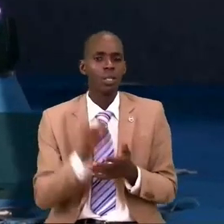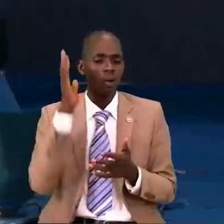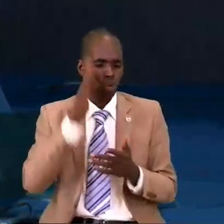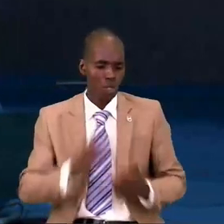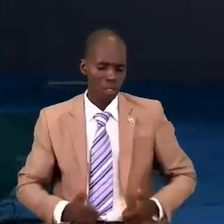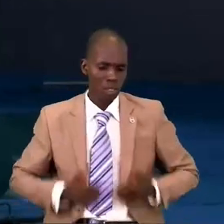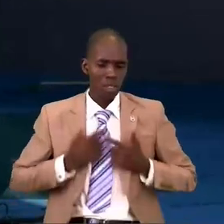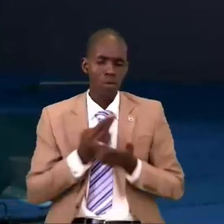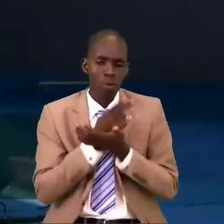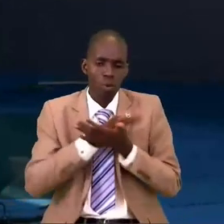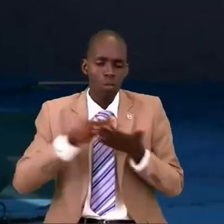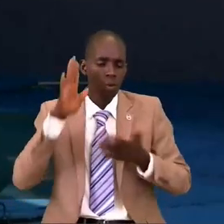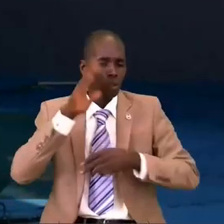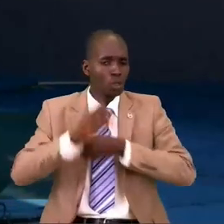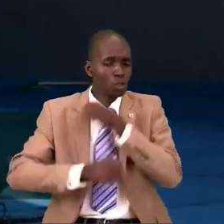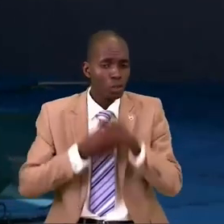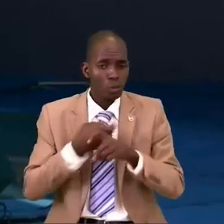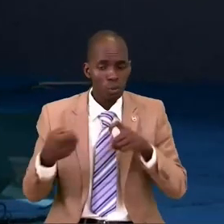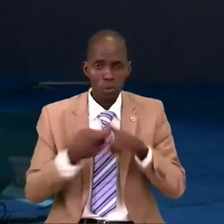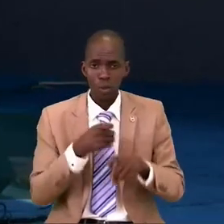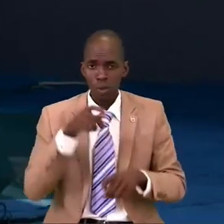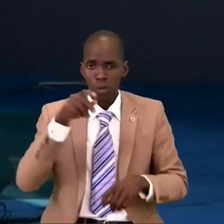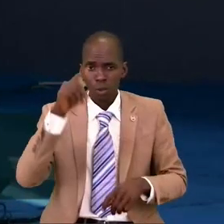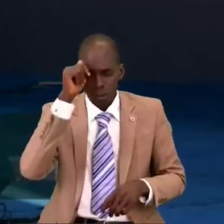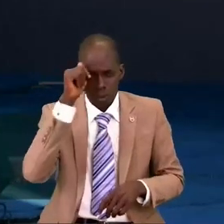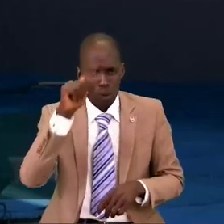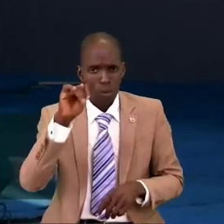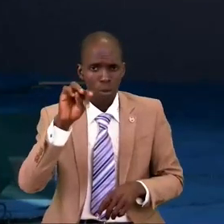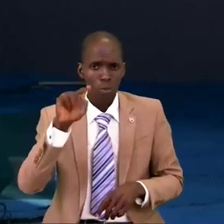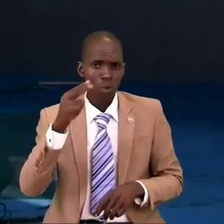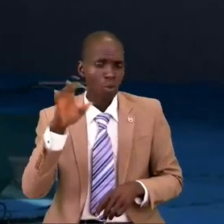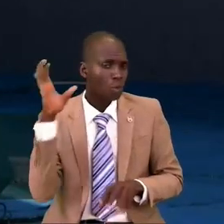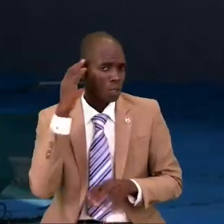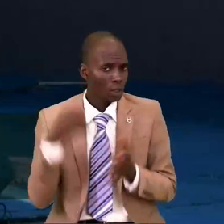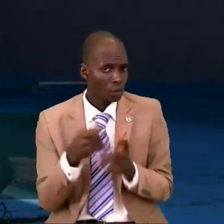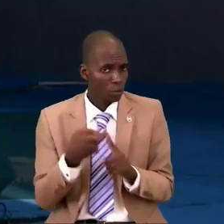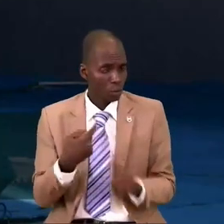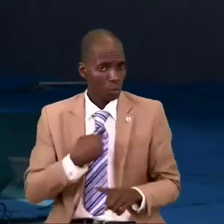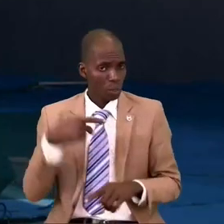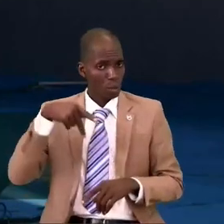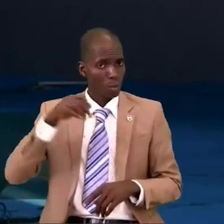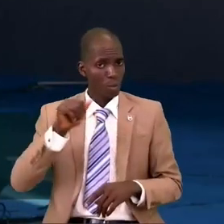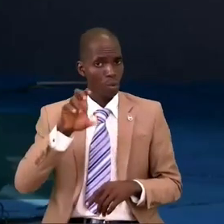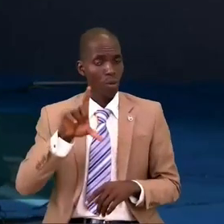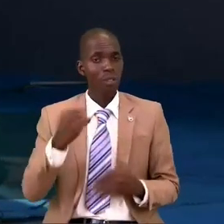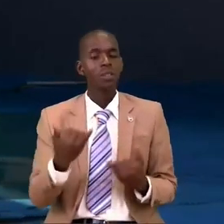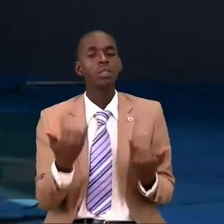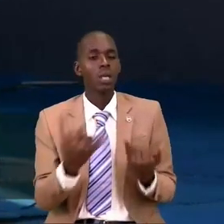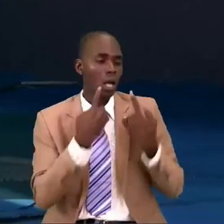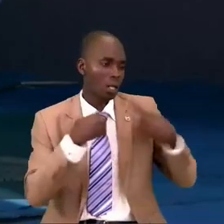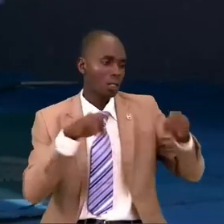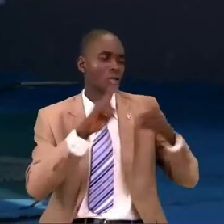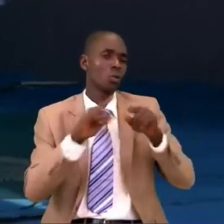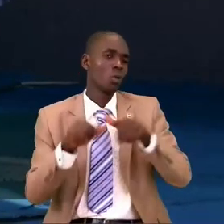Va donc le leur dire et dire tout ce que tu as entendu de moi en présence